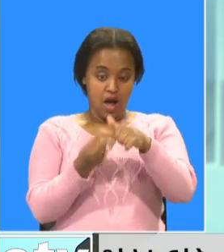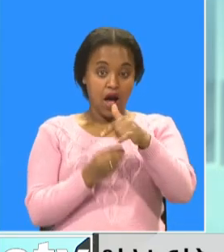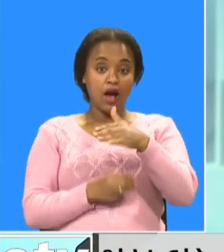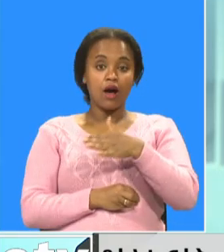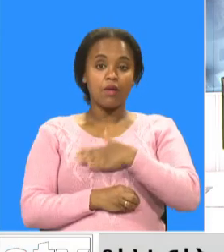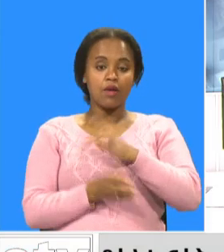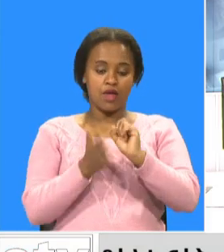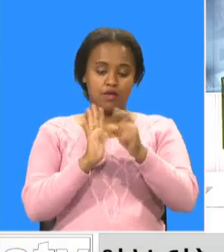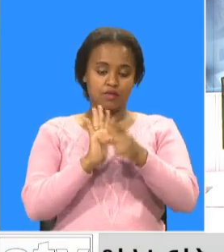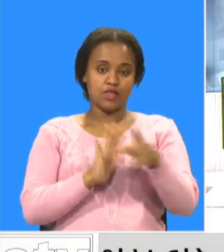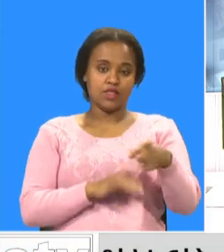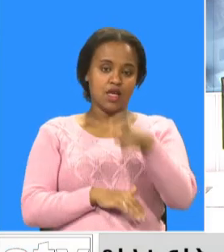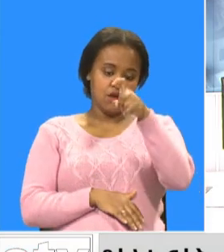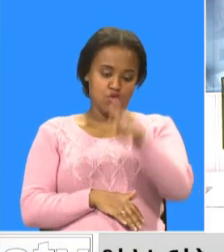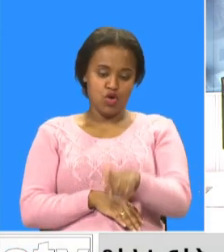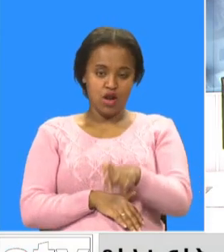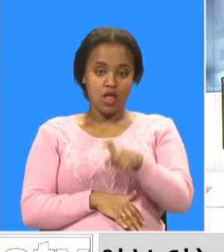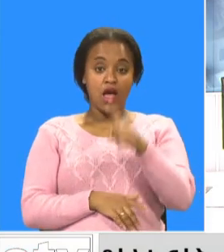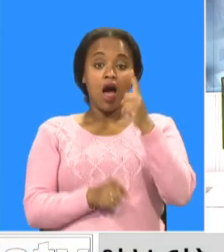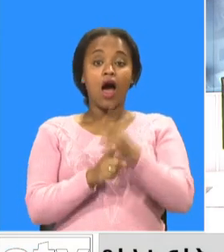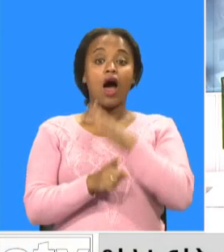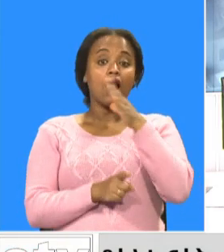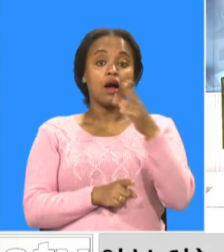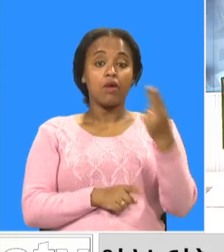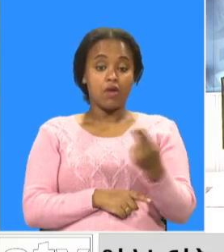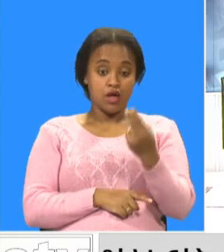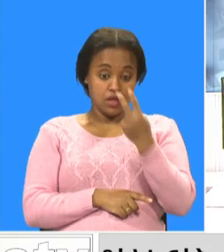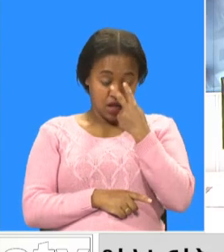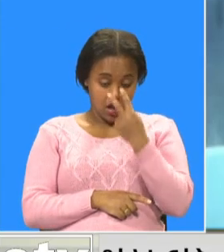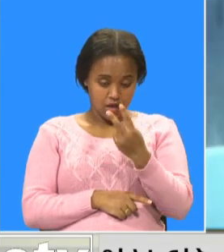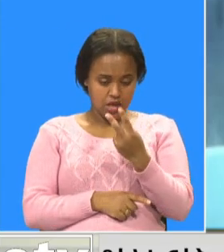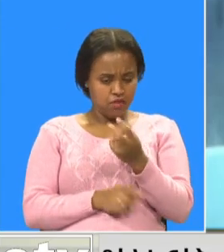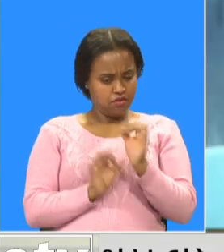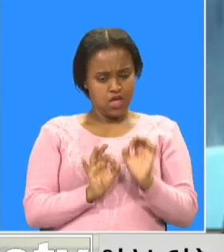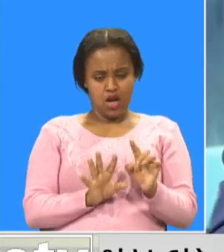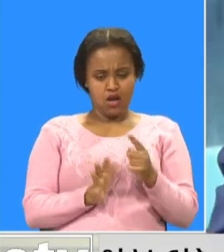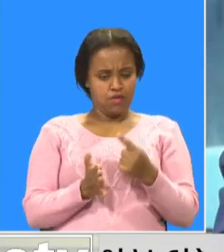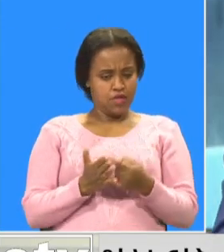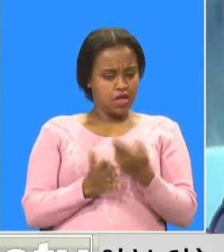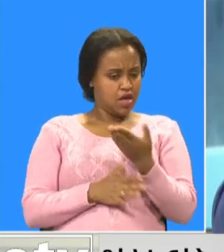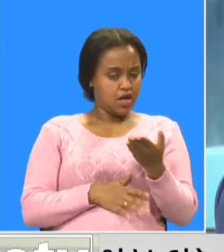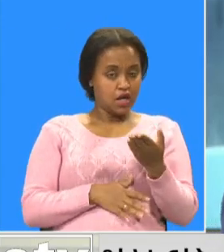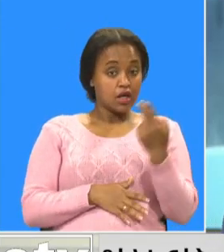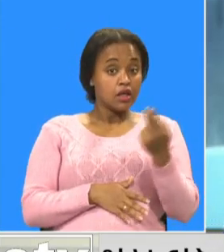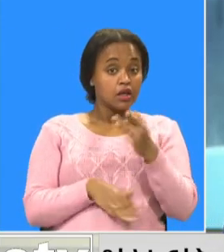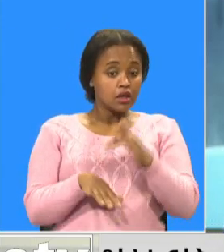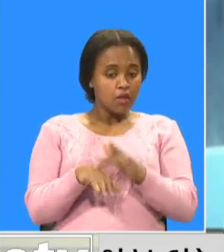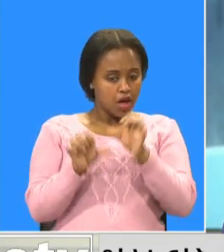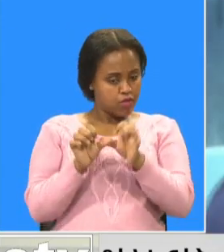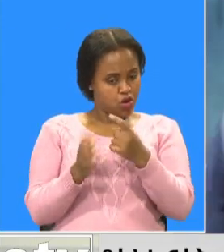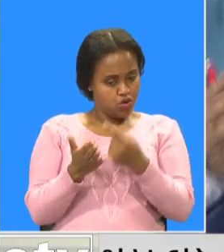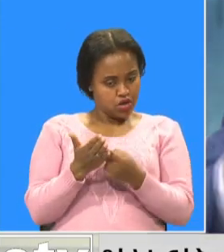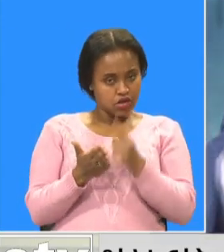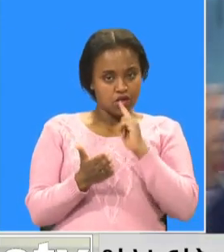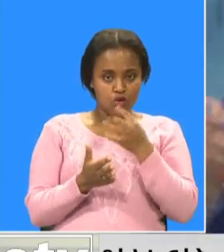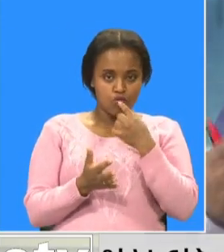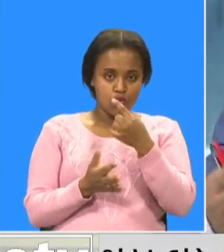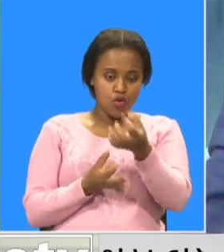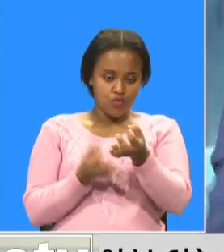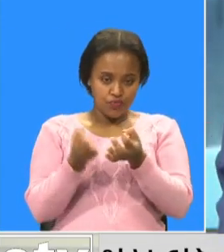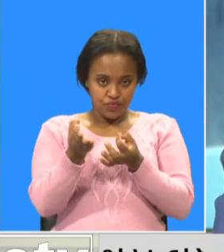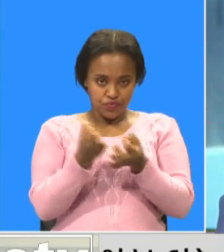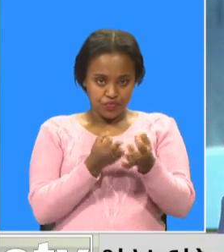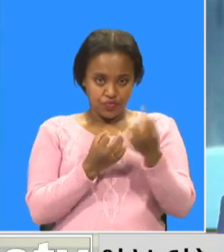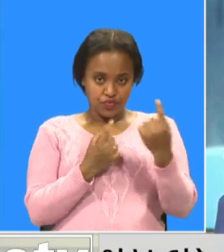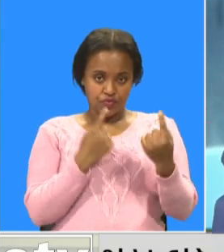አለብኝ። ያለአግባብ የሆነ አጠቃቀም ሳይ የለም ይሄ ነገር ጥቅም ላይ የሚውለው እንደዚህ ነው ብሎ ዋን ቱ